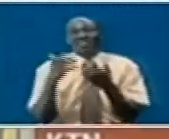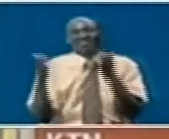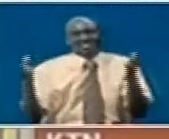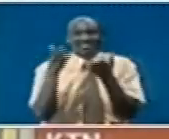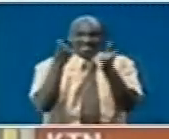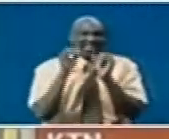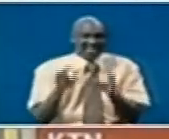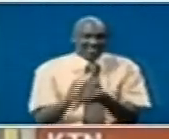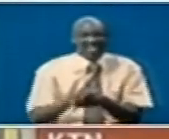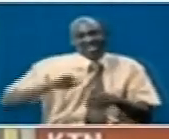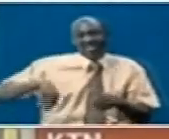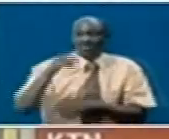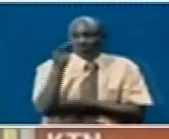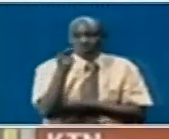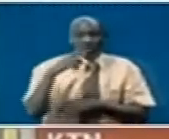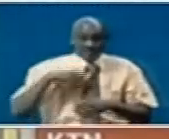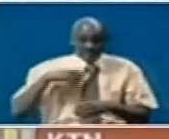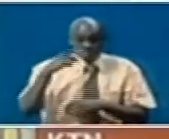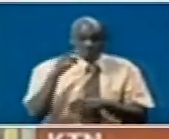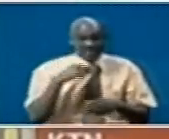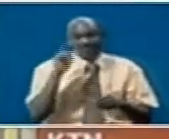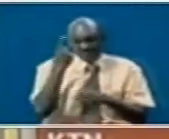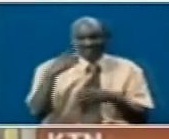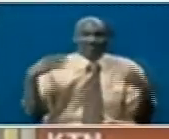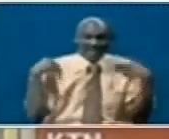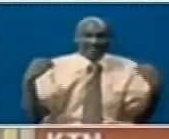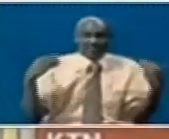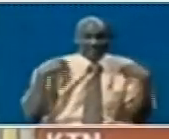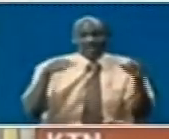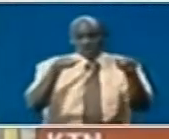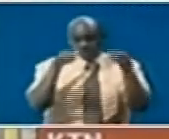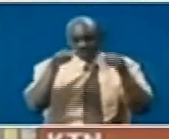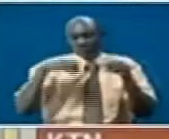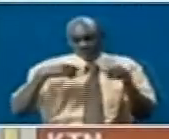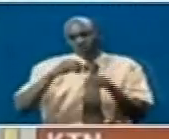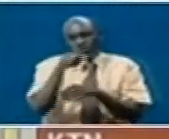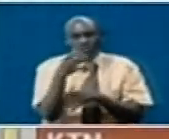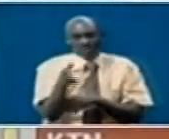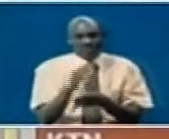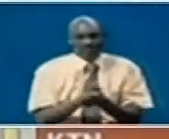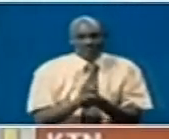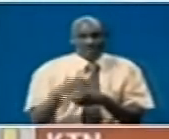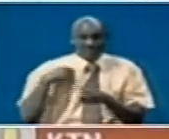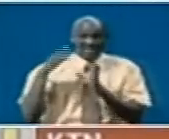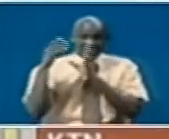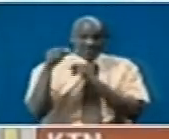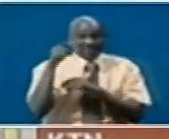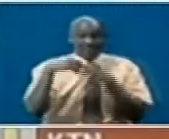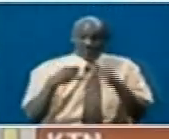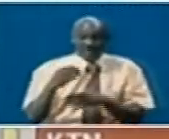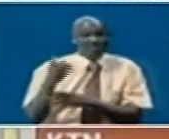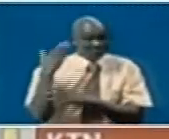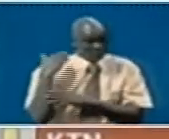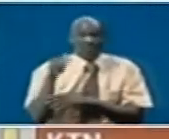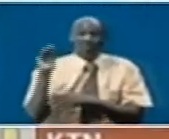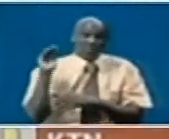pale. Aidha, washiriki walilazimika kufanya mazoezi huku wakisubiri kwa mechi hizo kuanza. We could have expected you could have played early in the